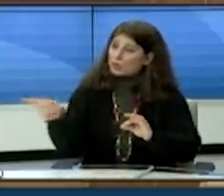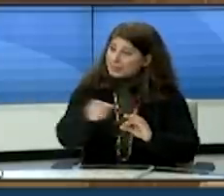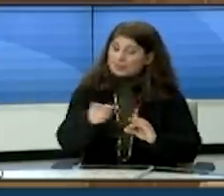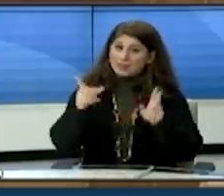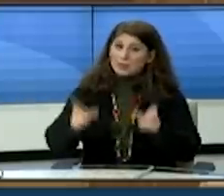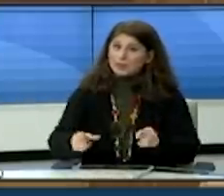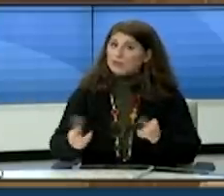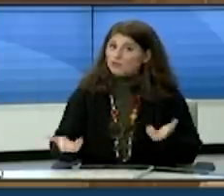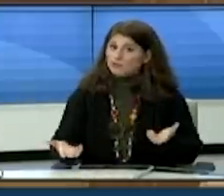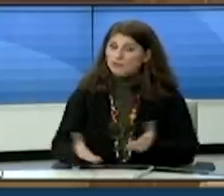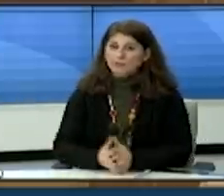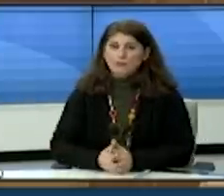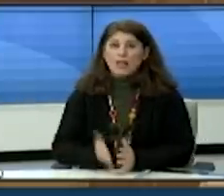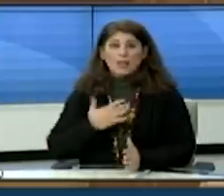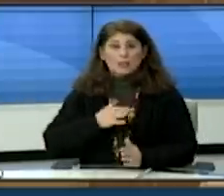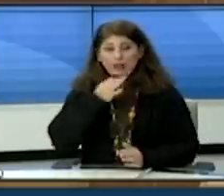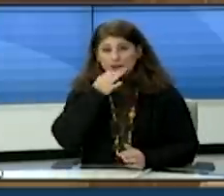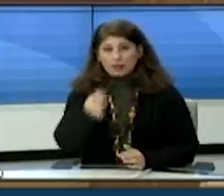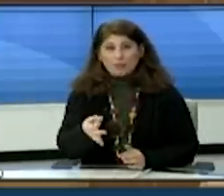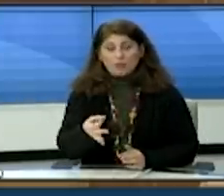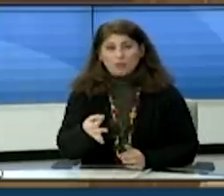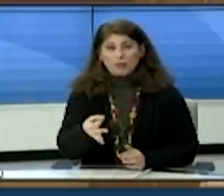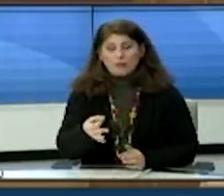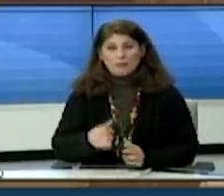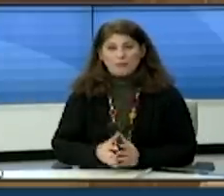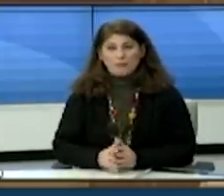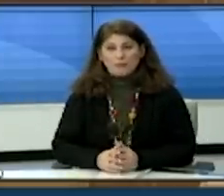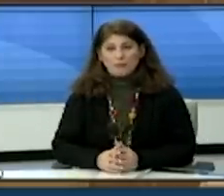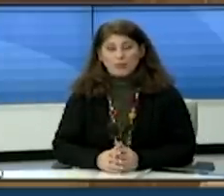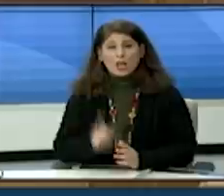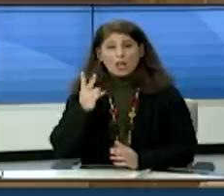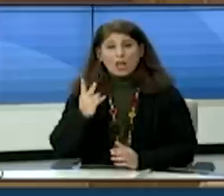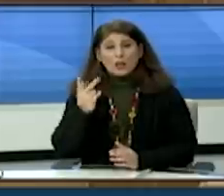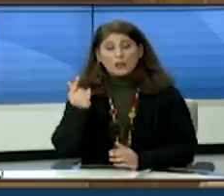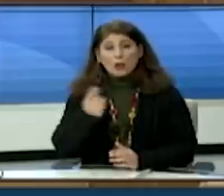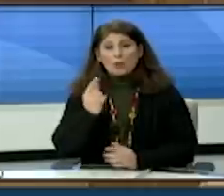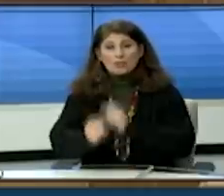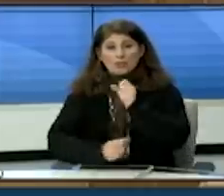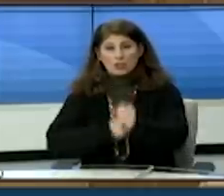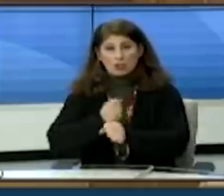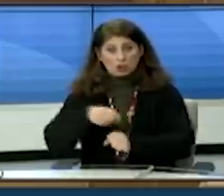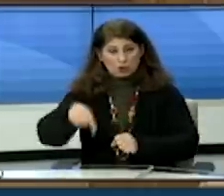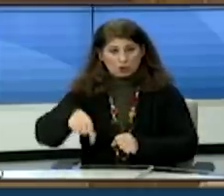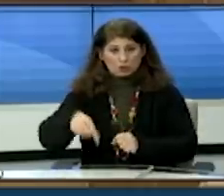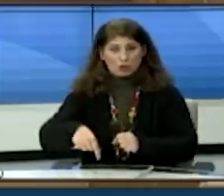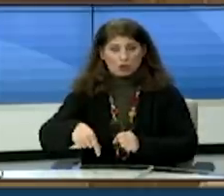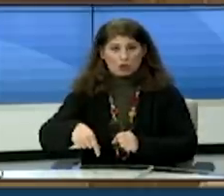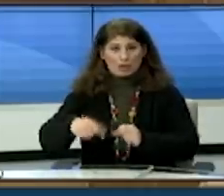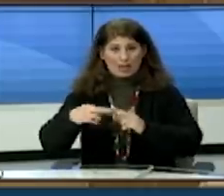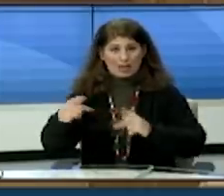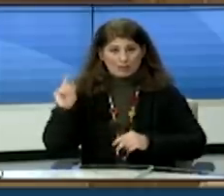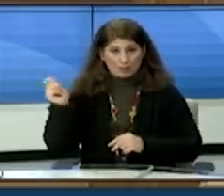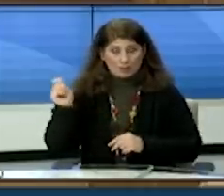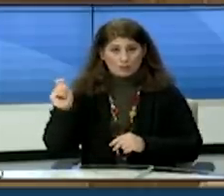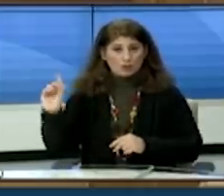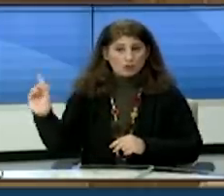σταματήσατε? Θέλετε να μιλήσουμε για το ότι 2,5 χρόνια τώρα ως αντιπολίτευση σε